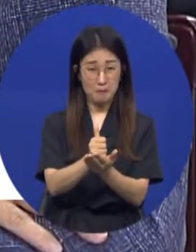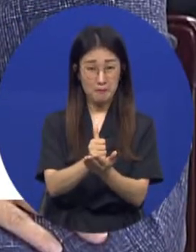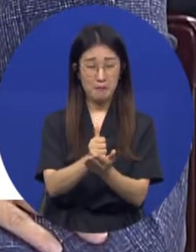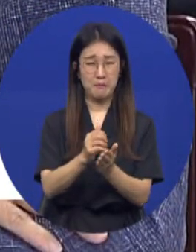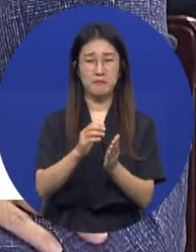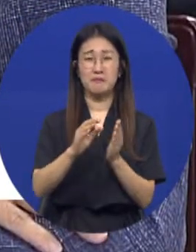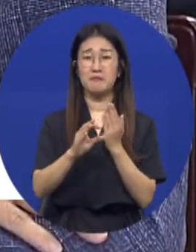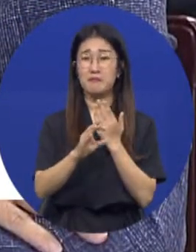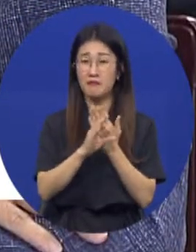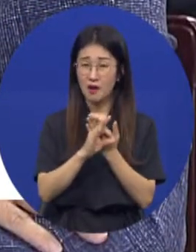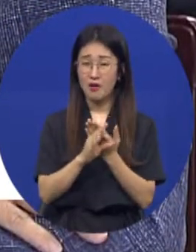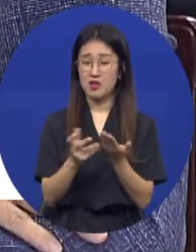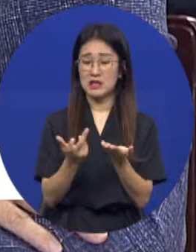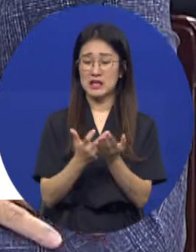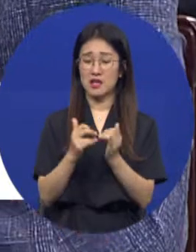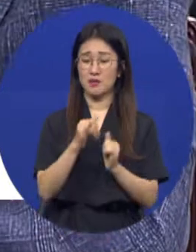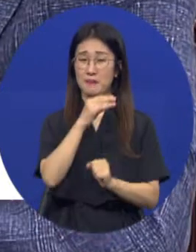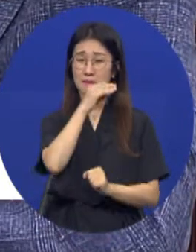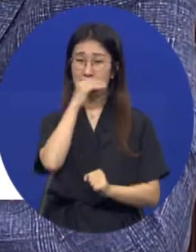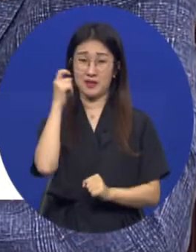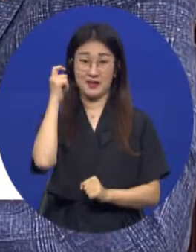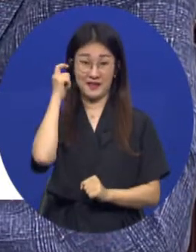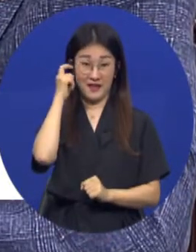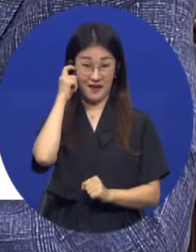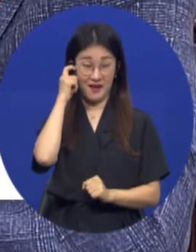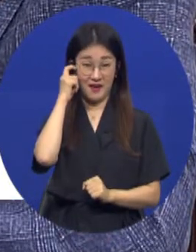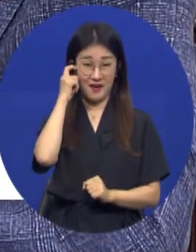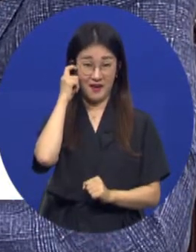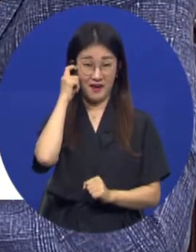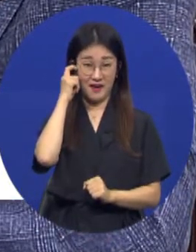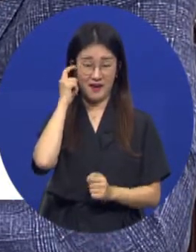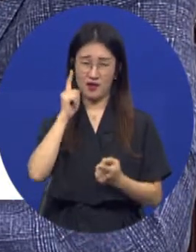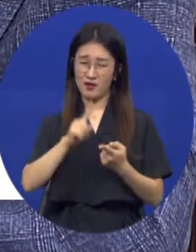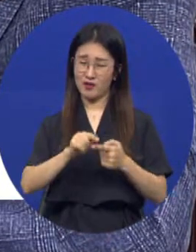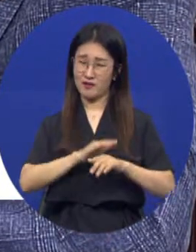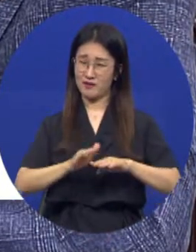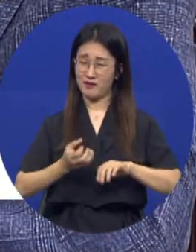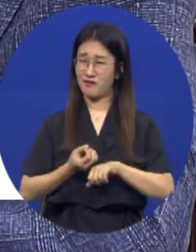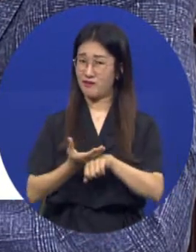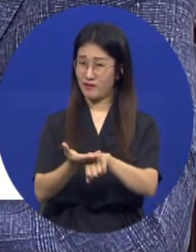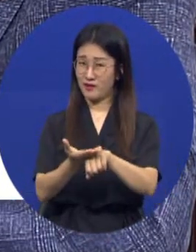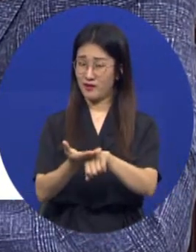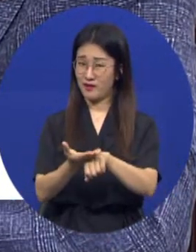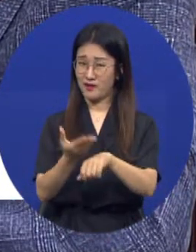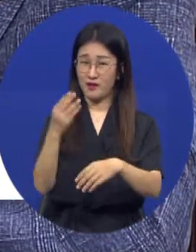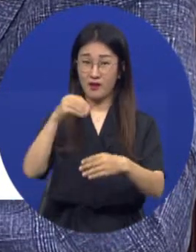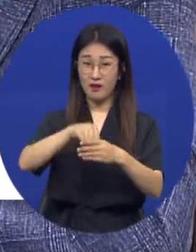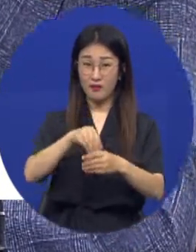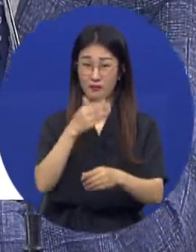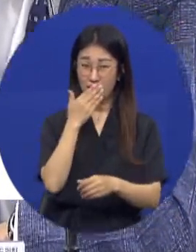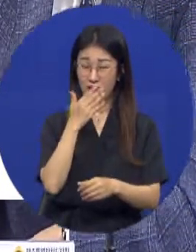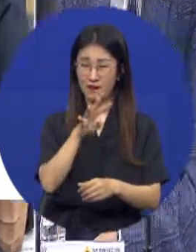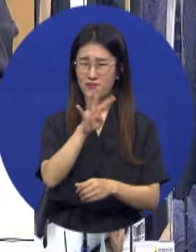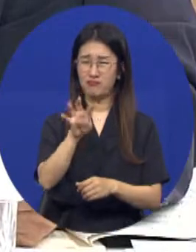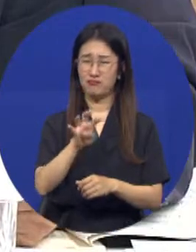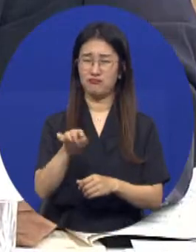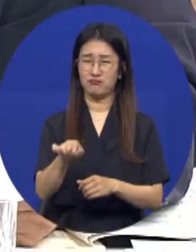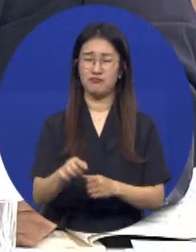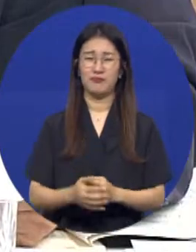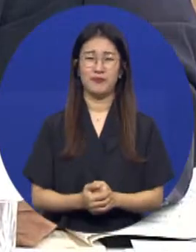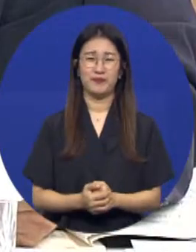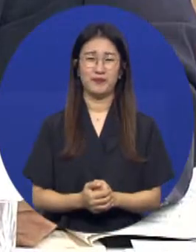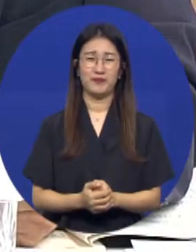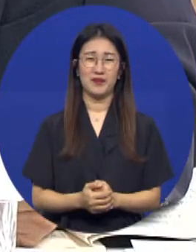올바른 도민의 합리적인 여론을 잘 전달하고 반영될 수 있겠느냐.